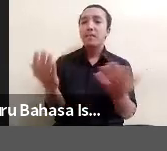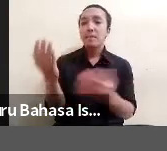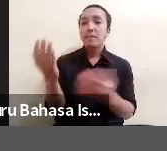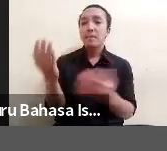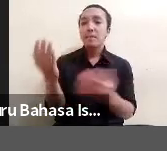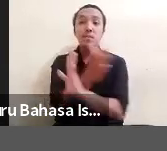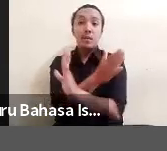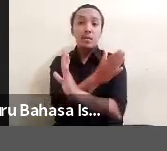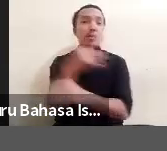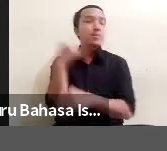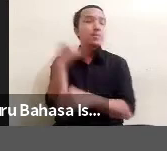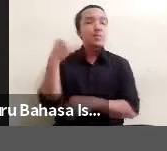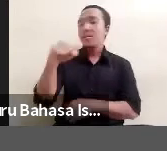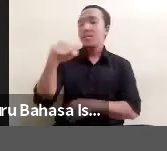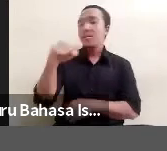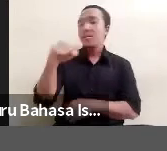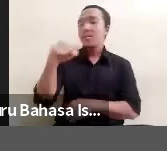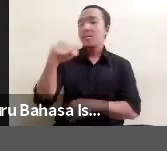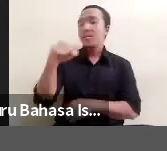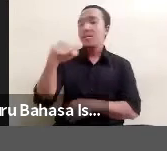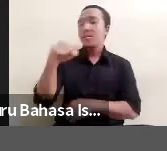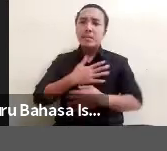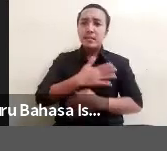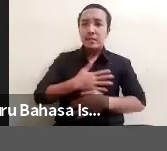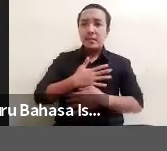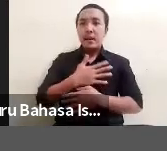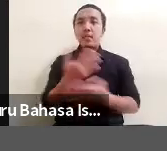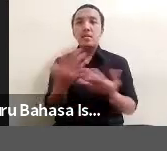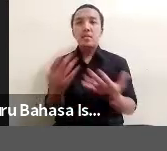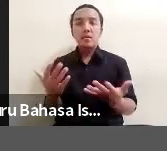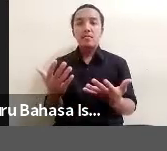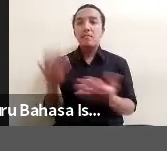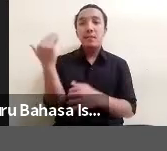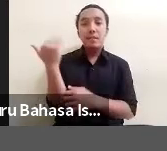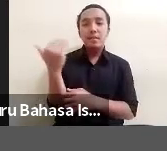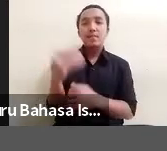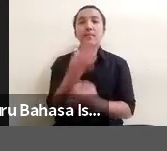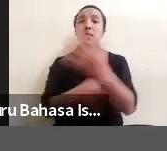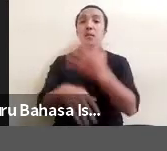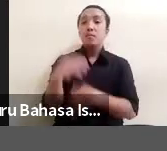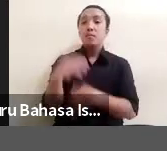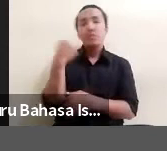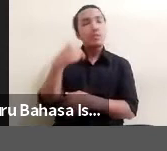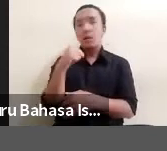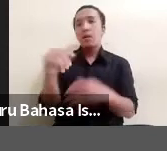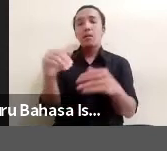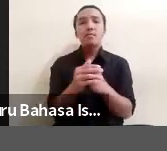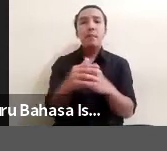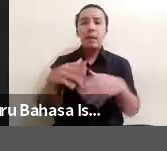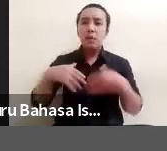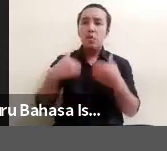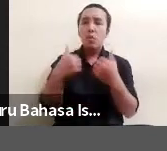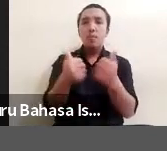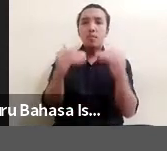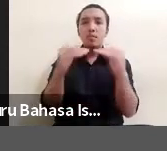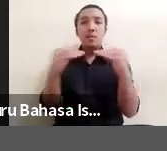dan yang tadinya kita anggap bahwa disabilitas tidak bisa hidup setara dan semartabat itu tidak lagi ada